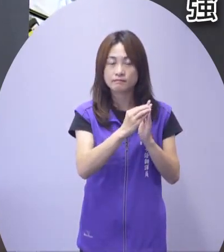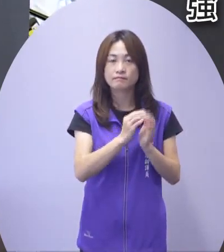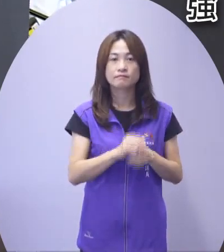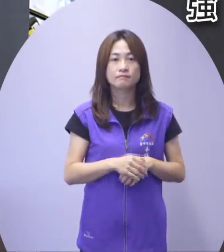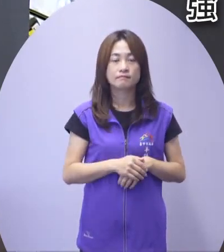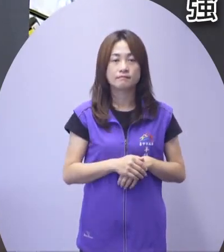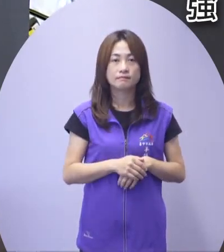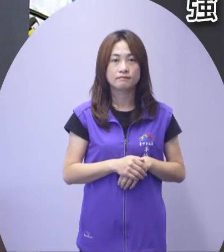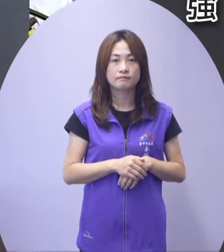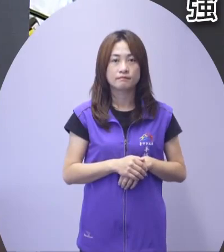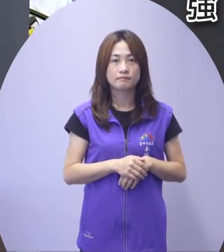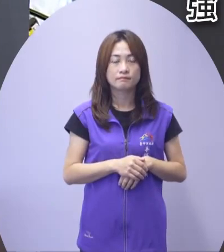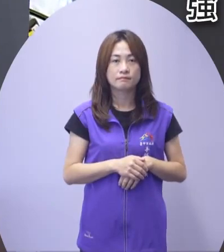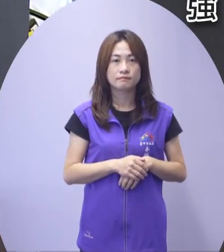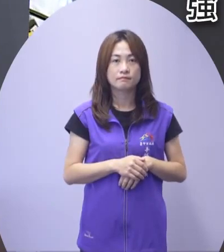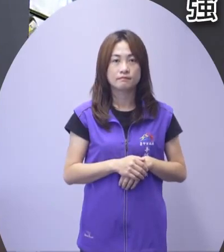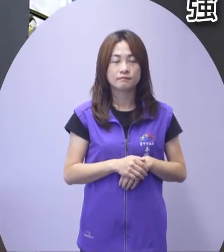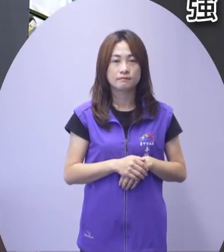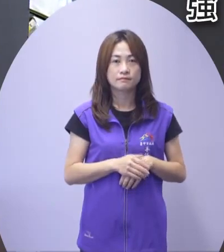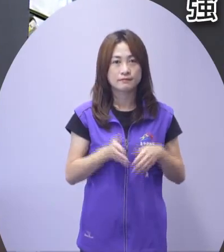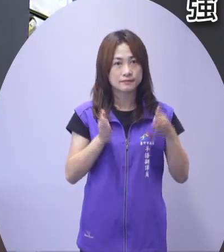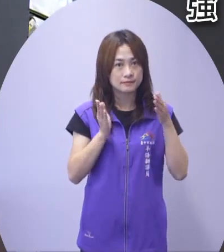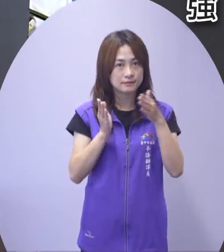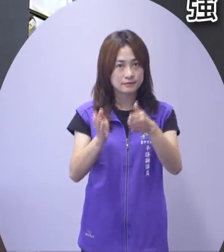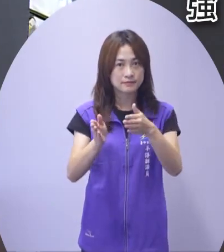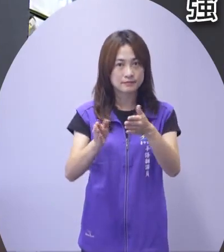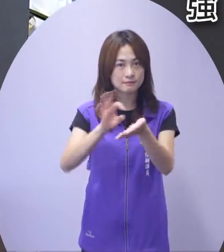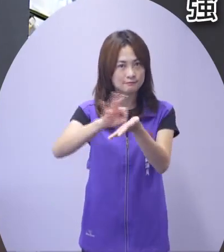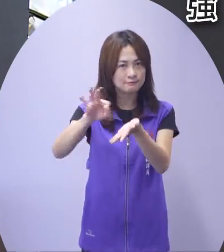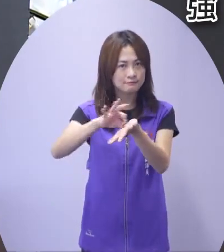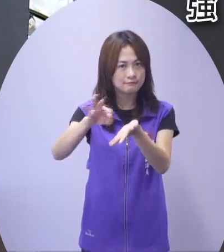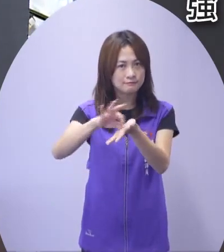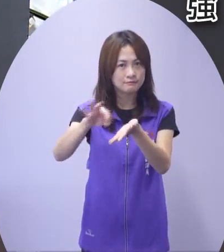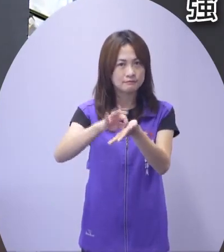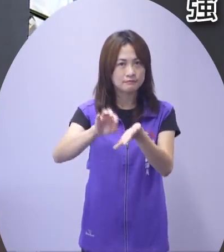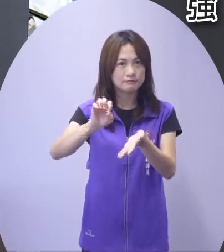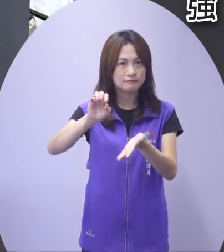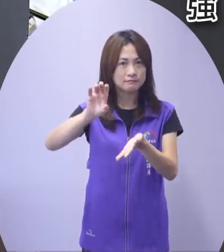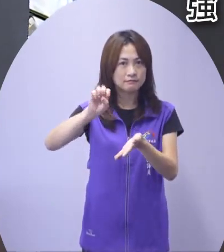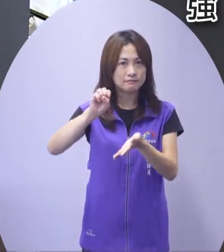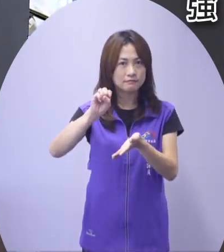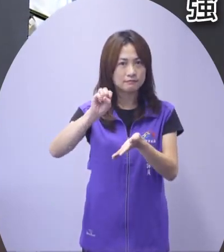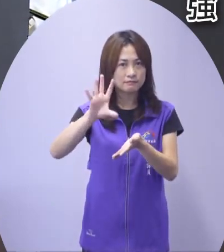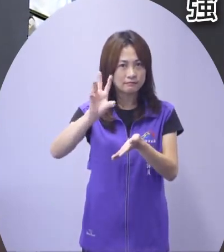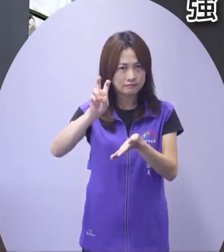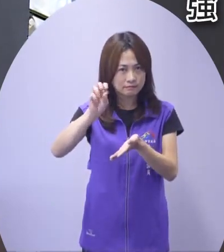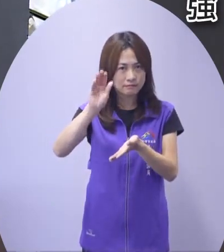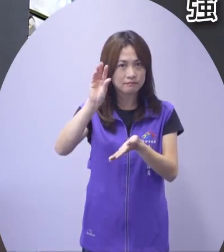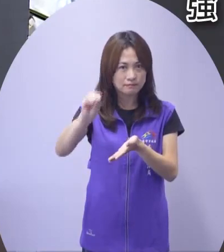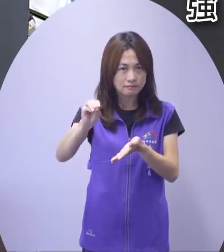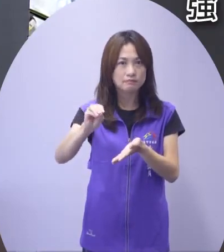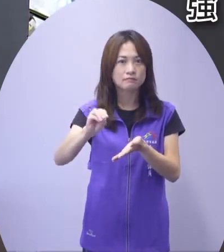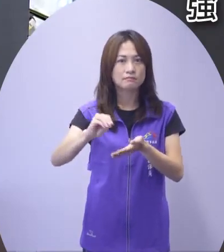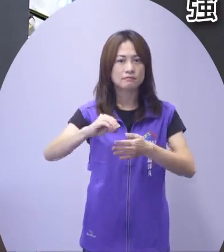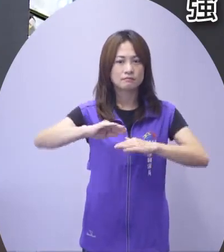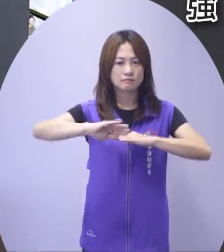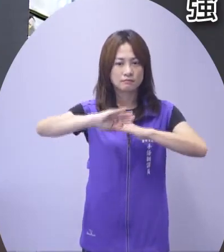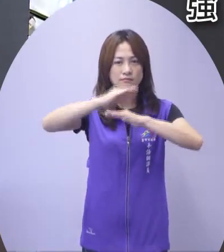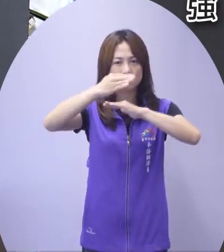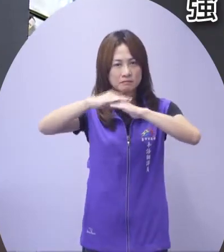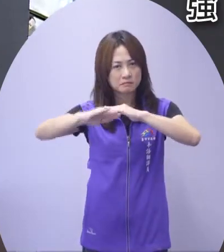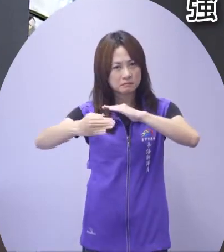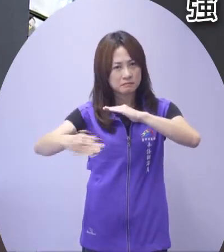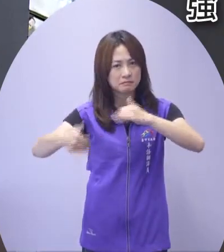来花一共花了920万的经费呢展开碳品，包括东湖